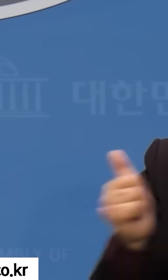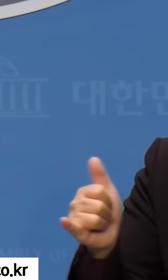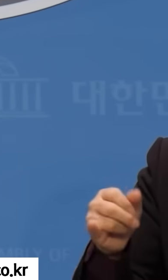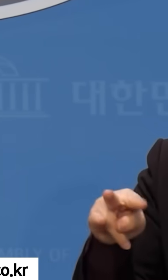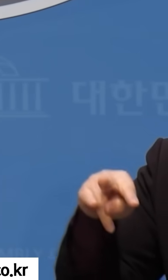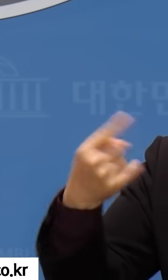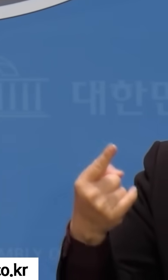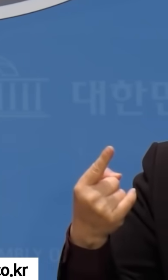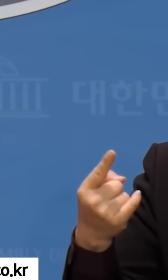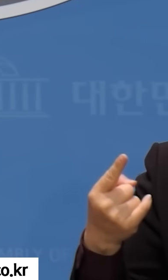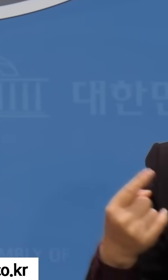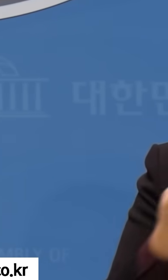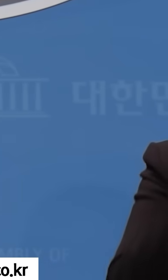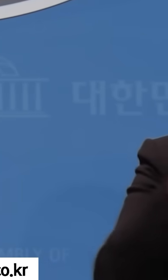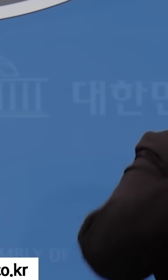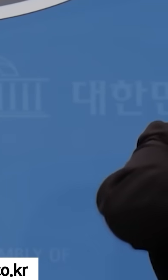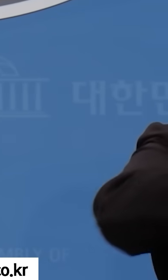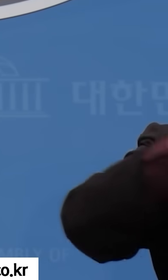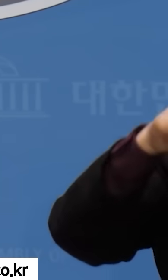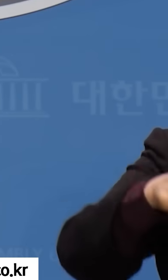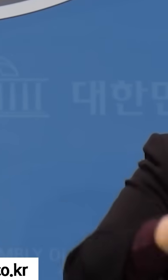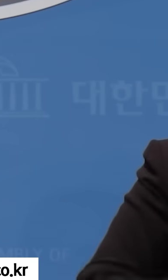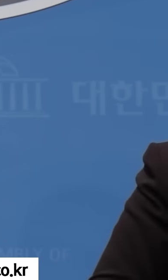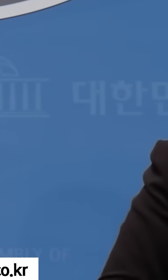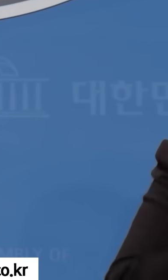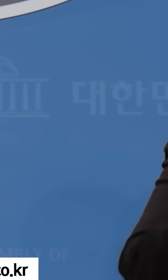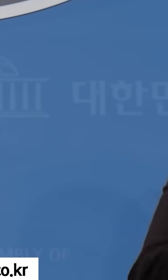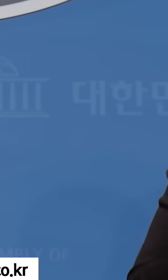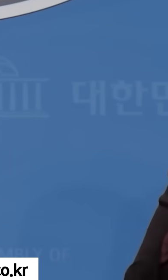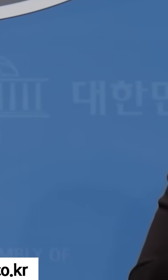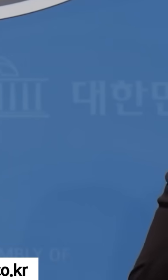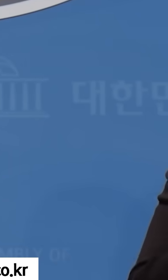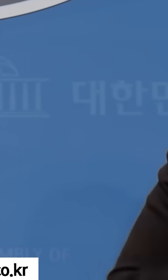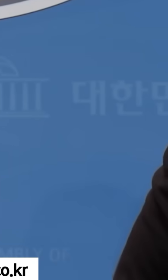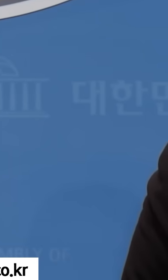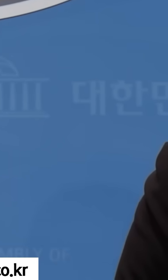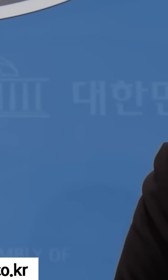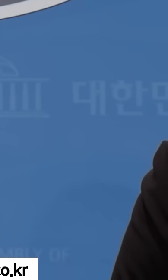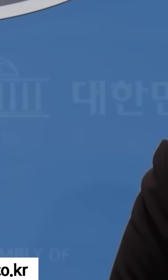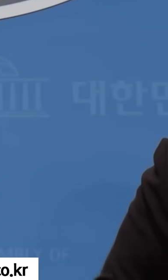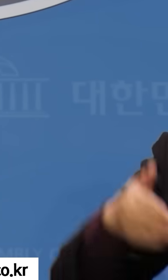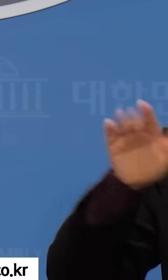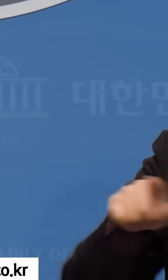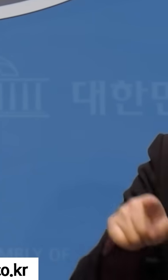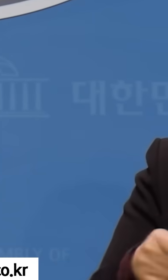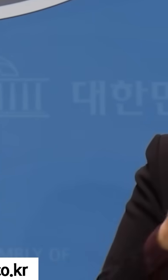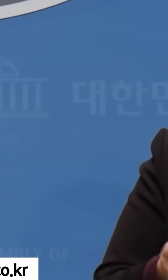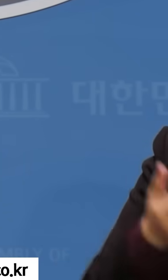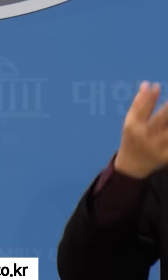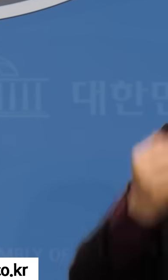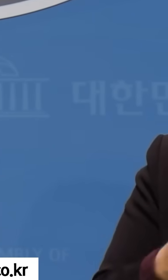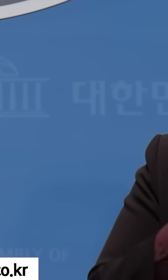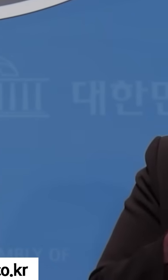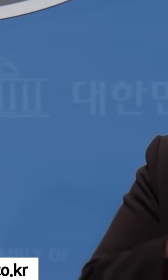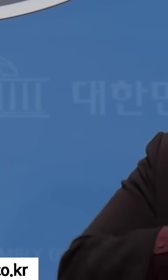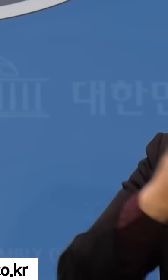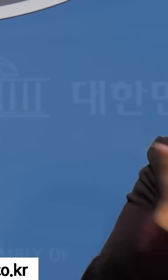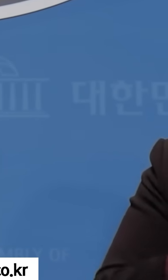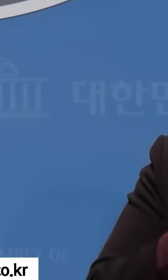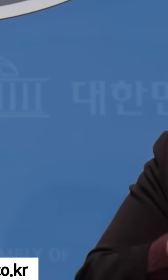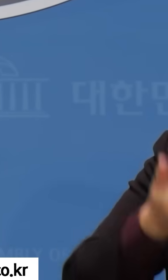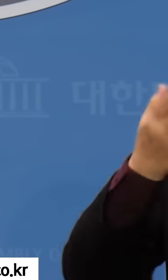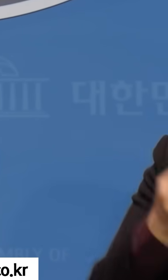하지만 막상 험지에 차출하려고 하면 너가 가라, 네가